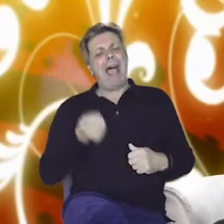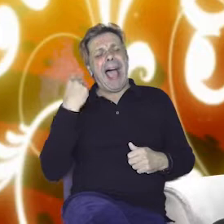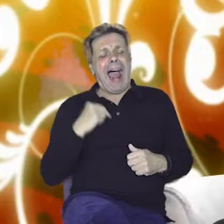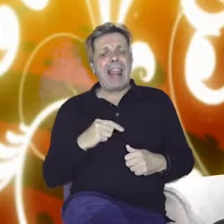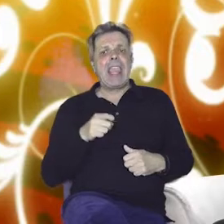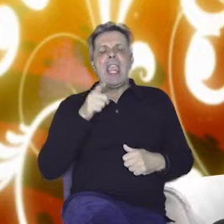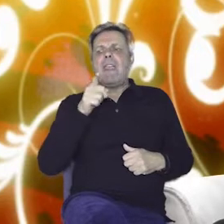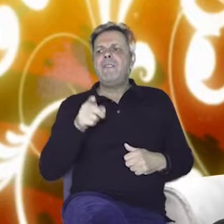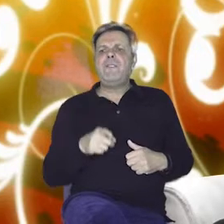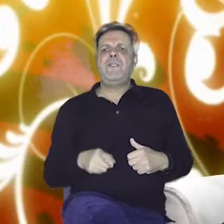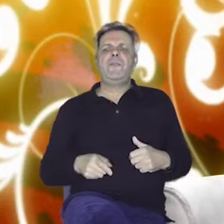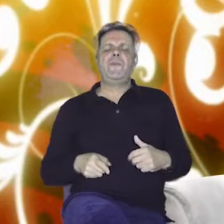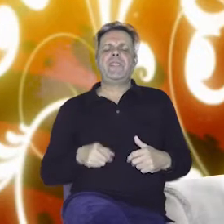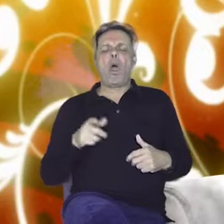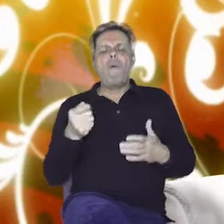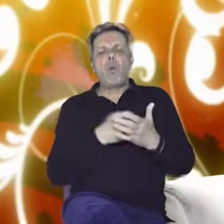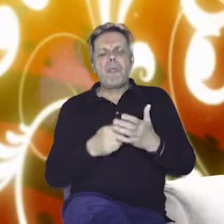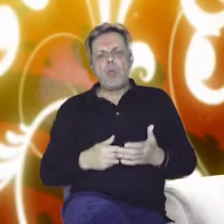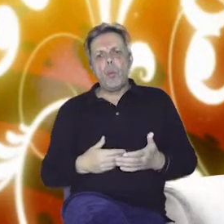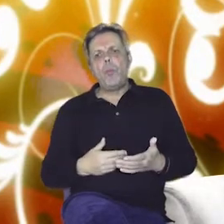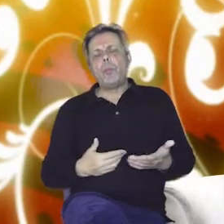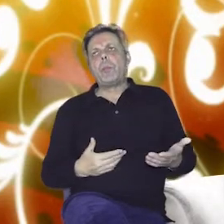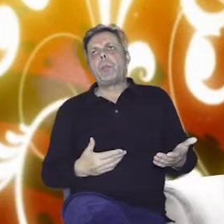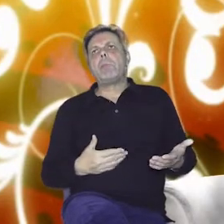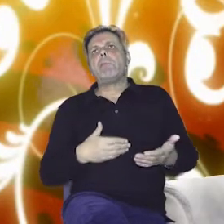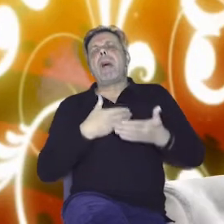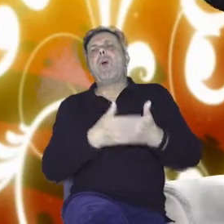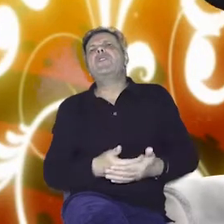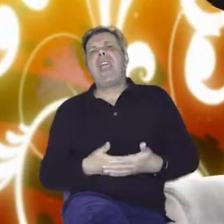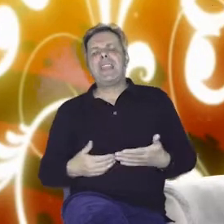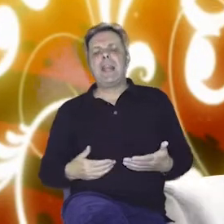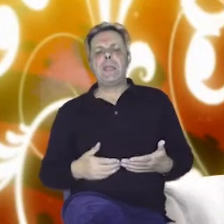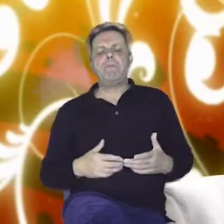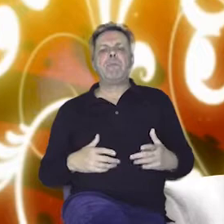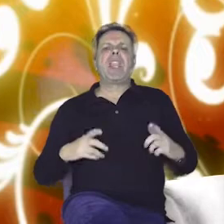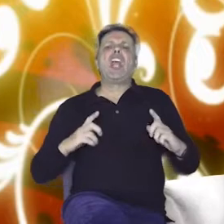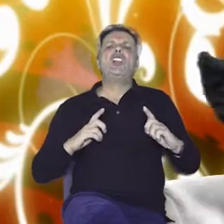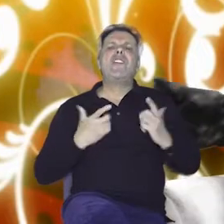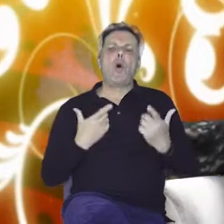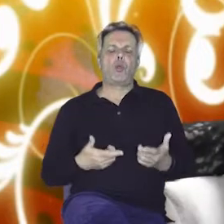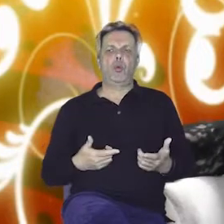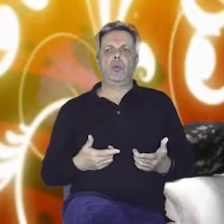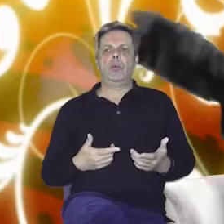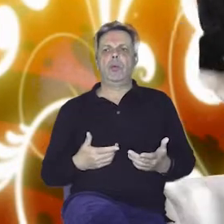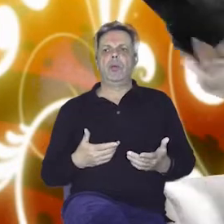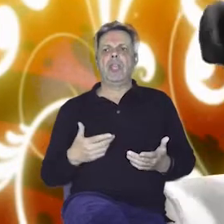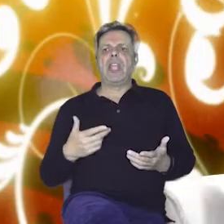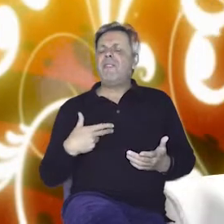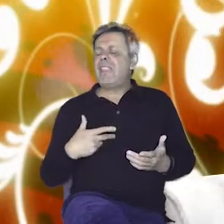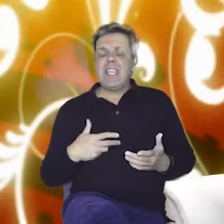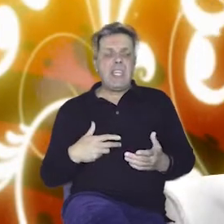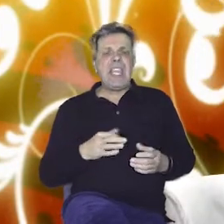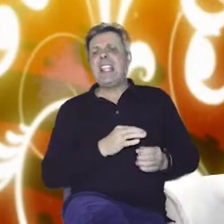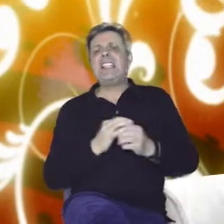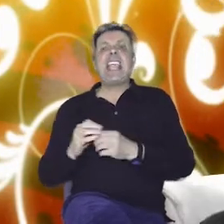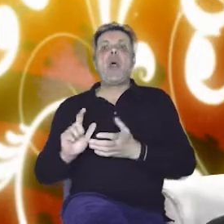posebno, ovu knjigu ste posvetili kao da ste je posvetili životu. Vi kroz nju cijelo vrijeme slavite život, bez obzira kako